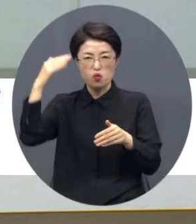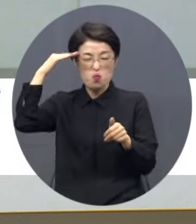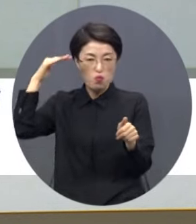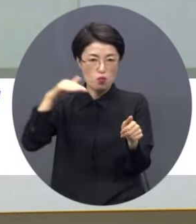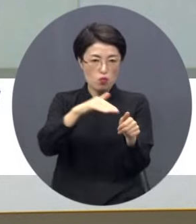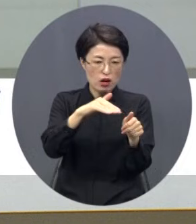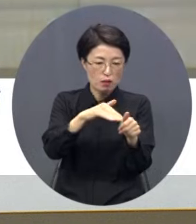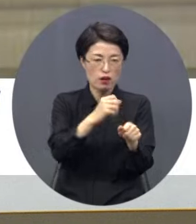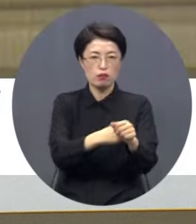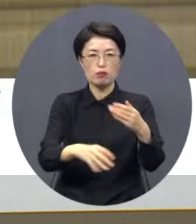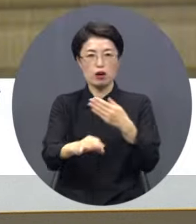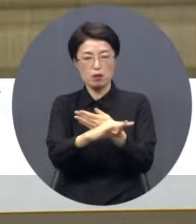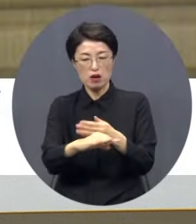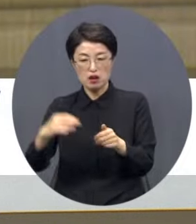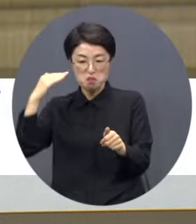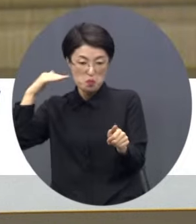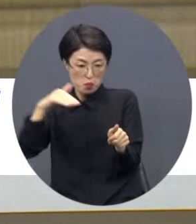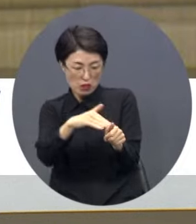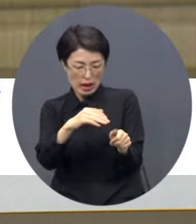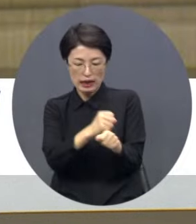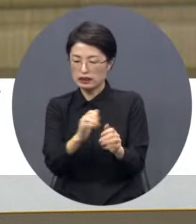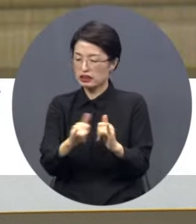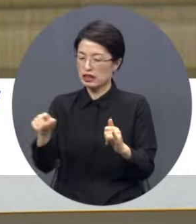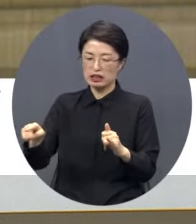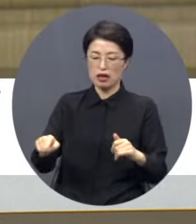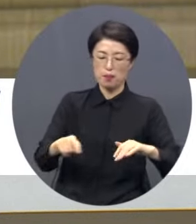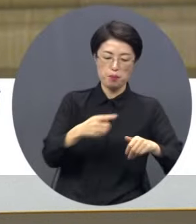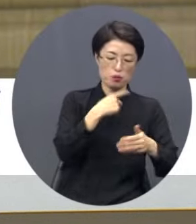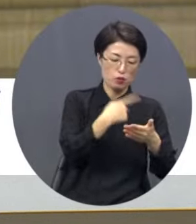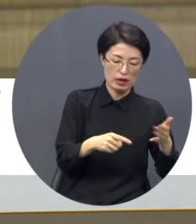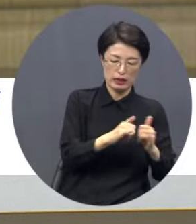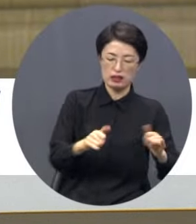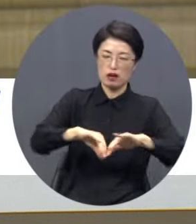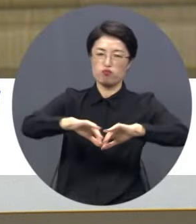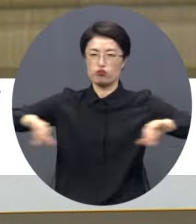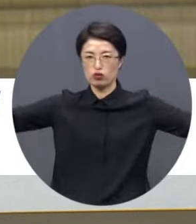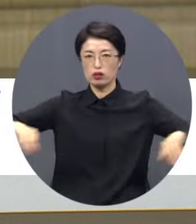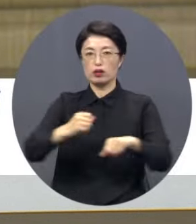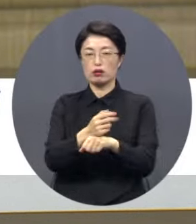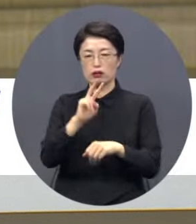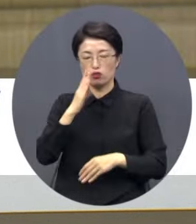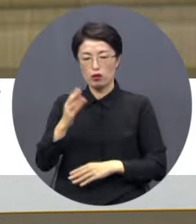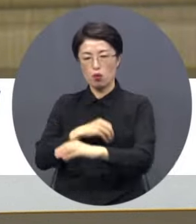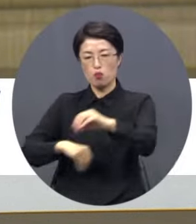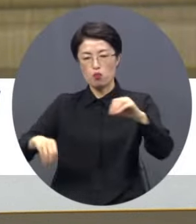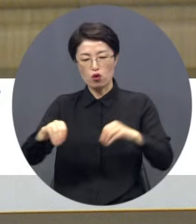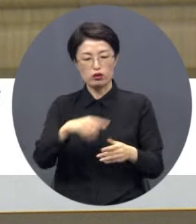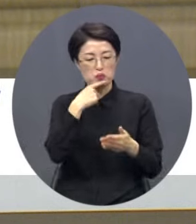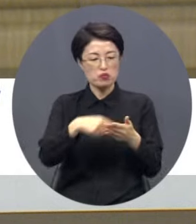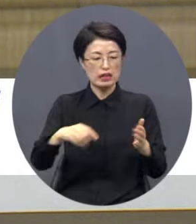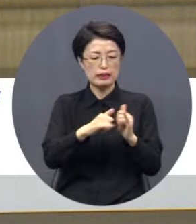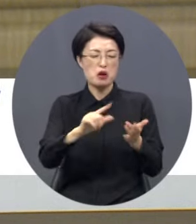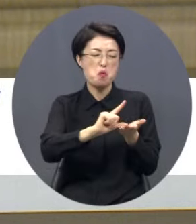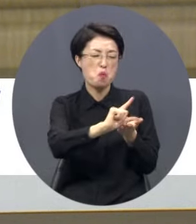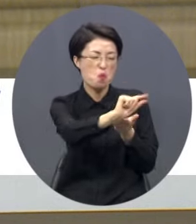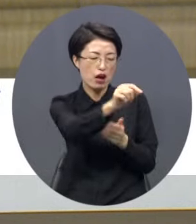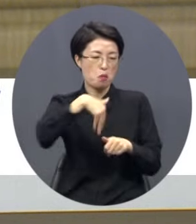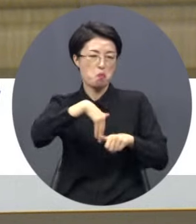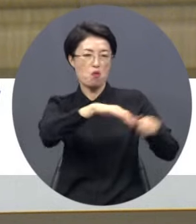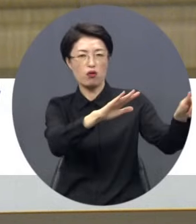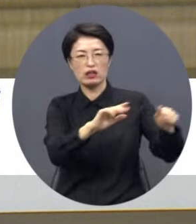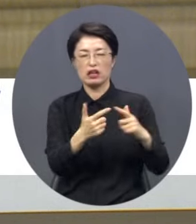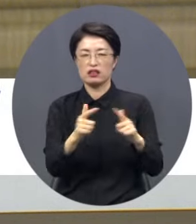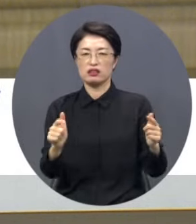발생하면 가해자를 피해자로부터 분리해야 하는데 오히려 피해자들을 외곽 지역으로 발령내는 등